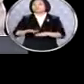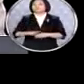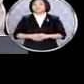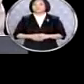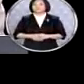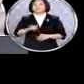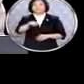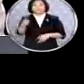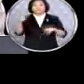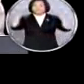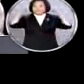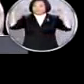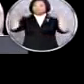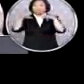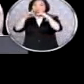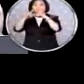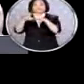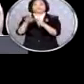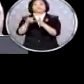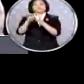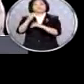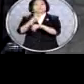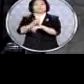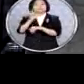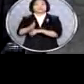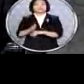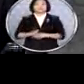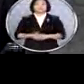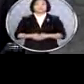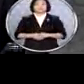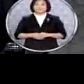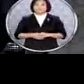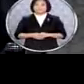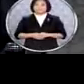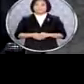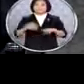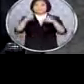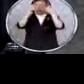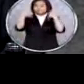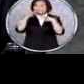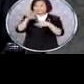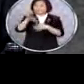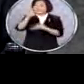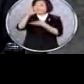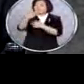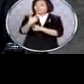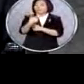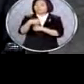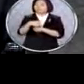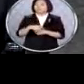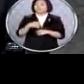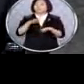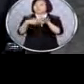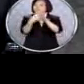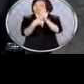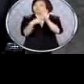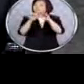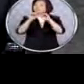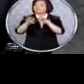请宋楚瑜先生回答，时间是1分30秒。 周女士所提的问题我做以下的答